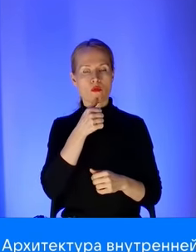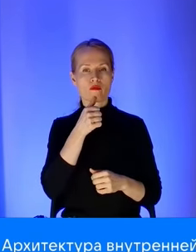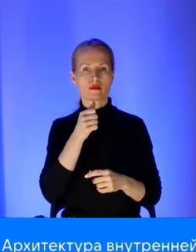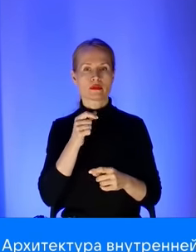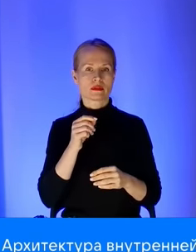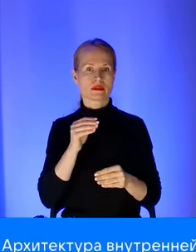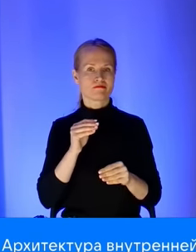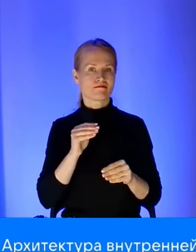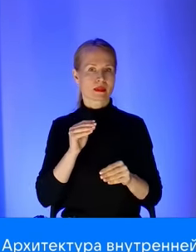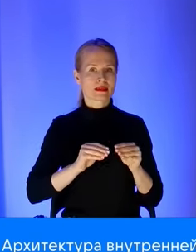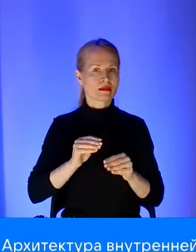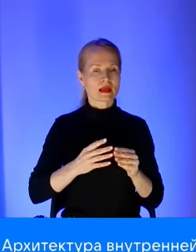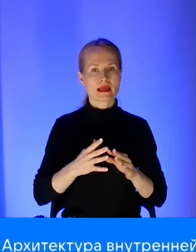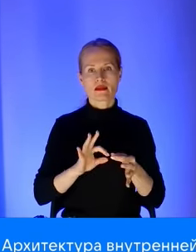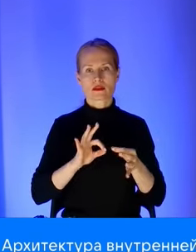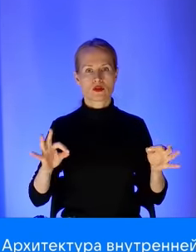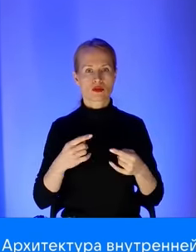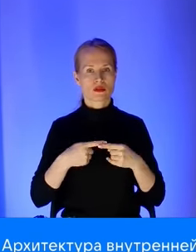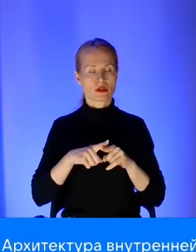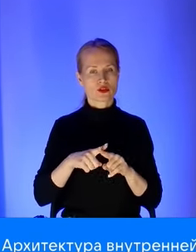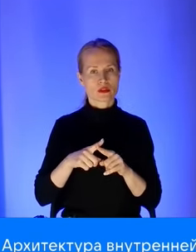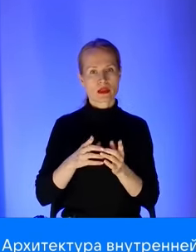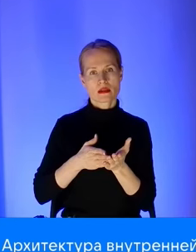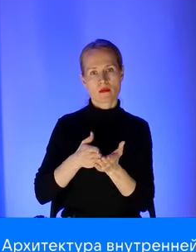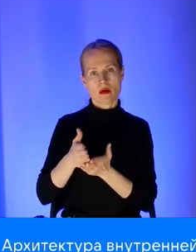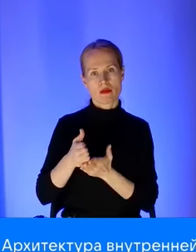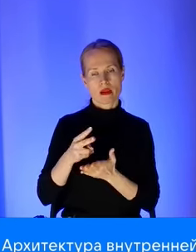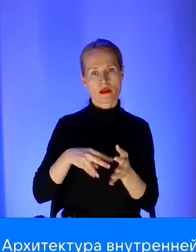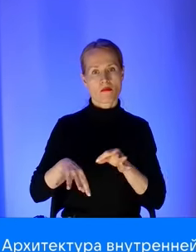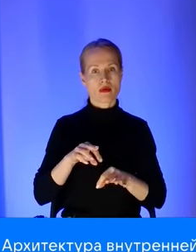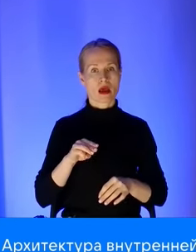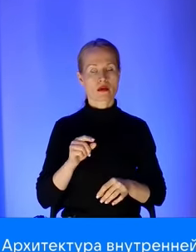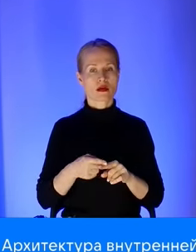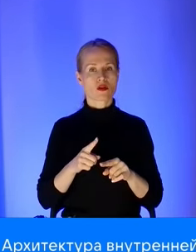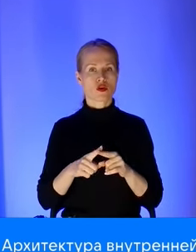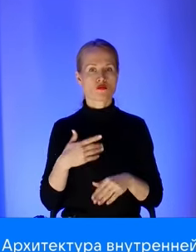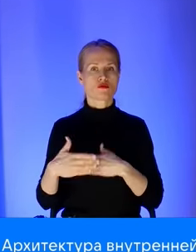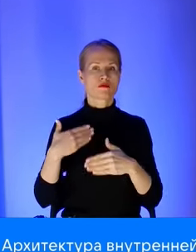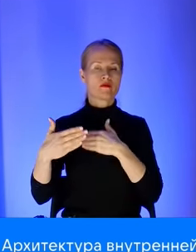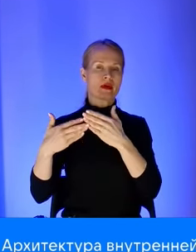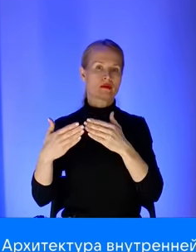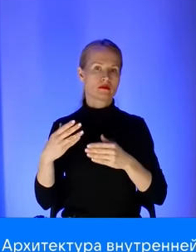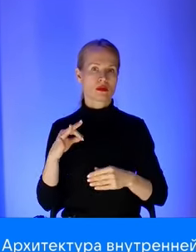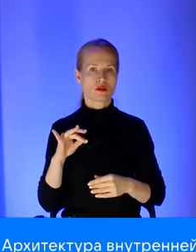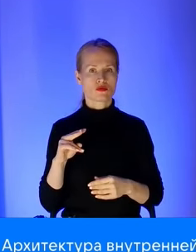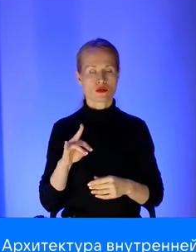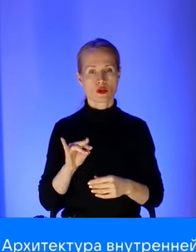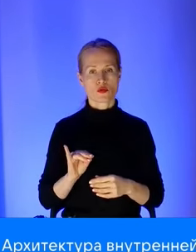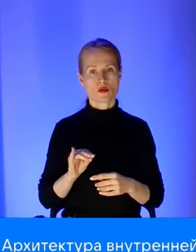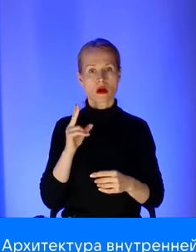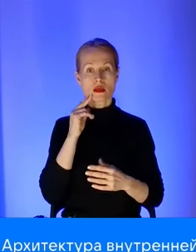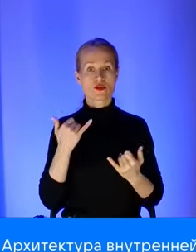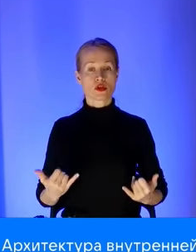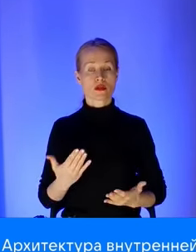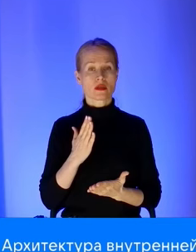создать какие-то сложные технологи ческие направления проекты которые Ну фактически двигают индустрию особенно когда сейчас есть